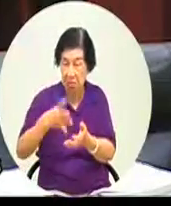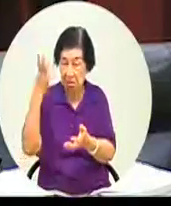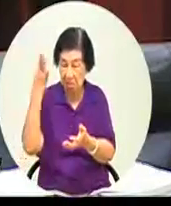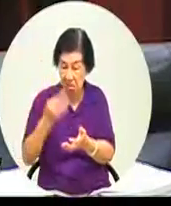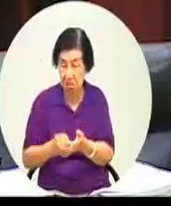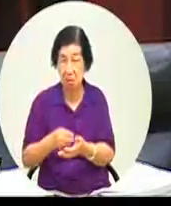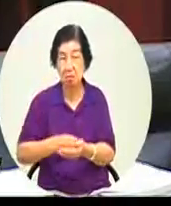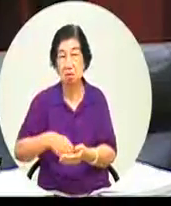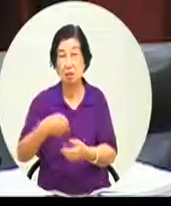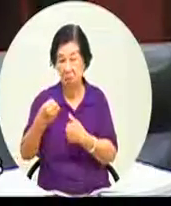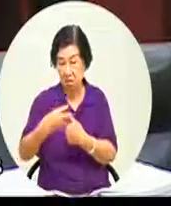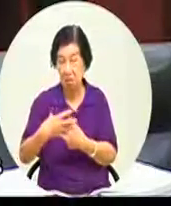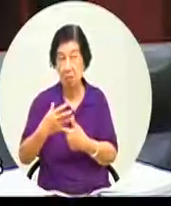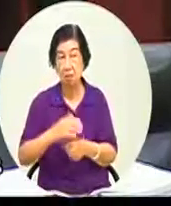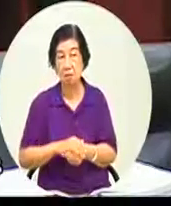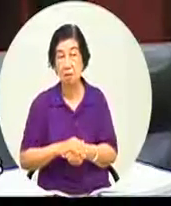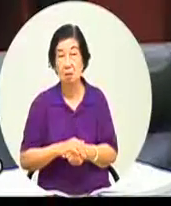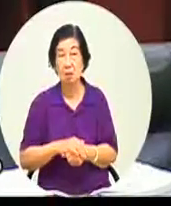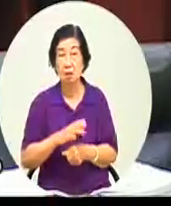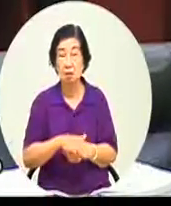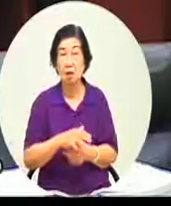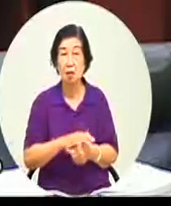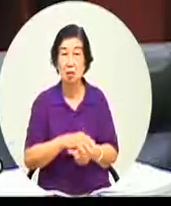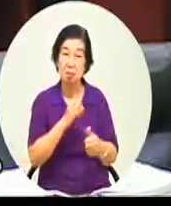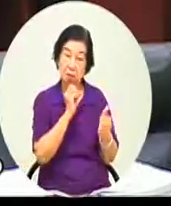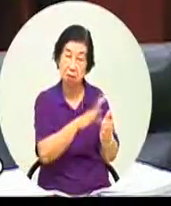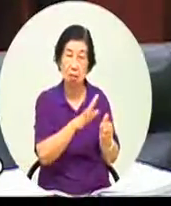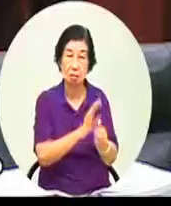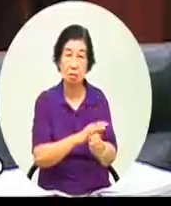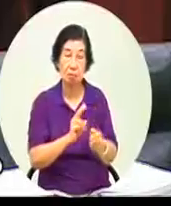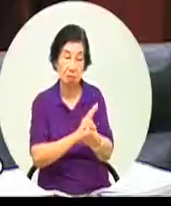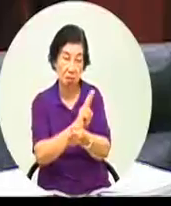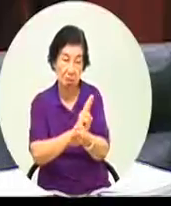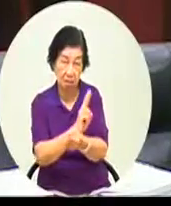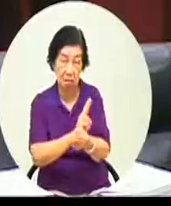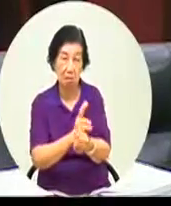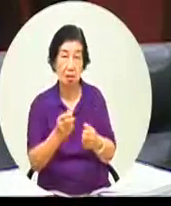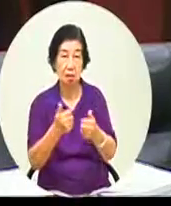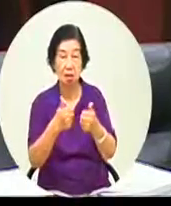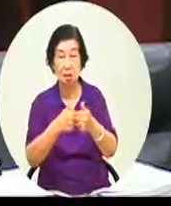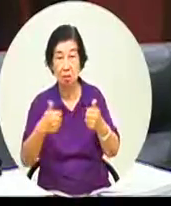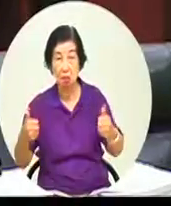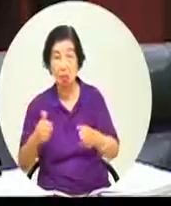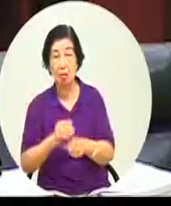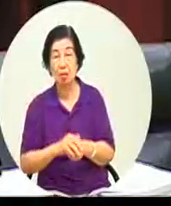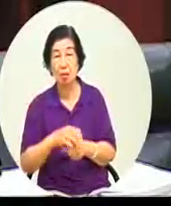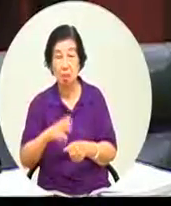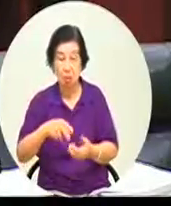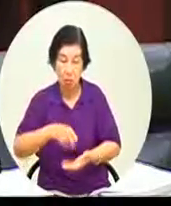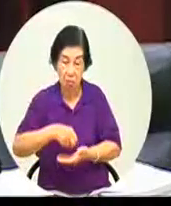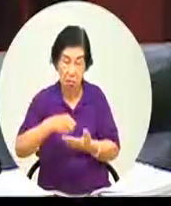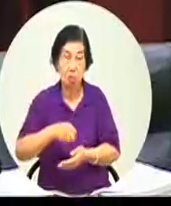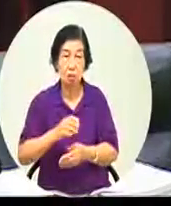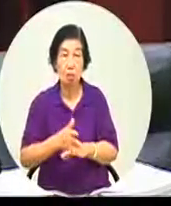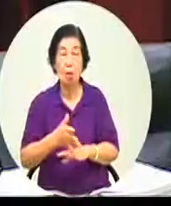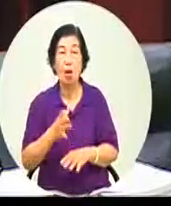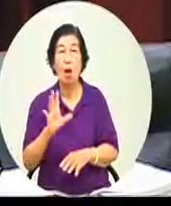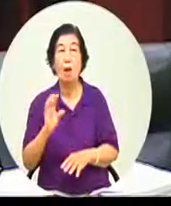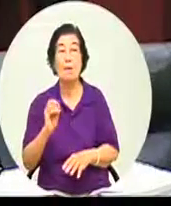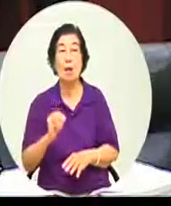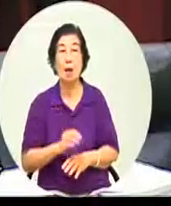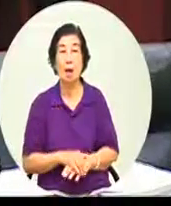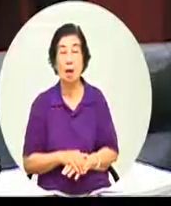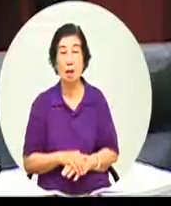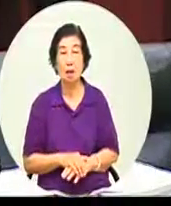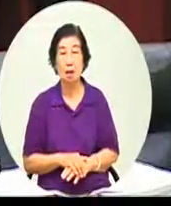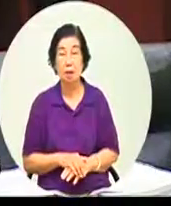过咧林武忠林议员，伊嘛捌甲投过。我唔知迄个按林武忠议员捌提出讲无，伊武那个武